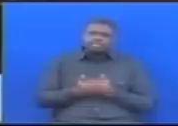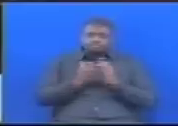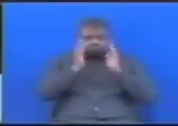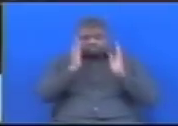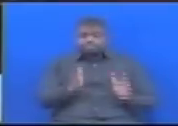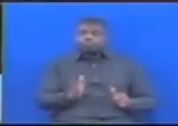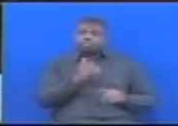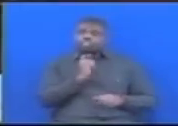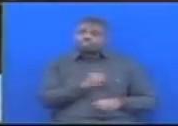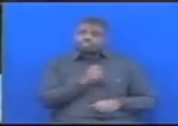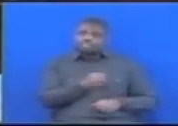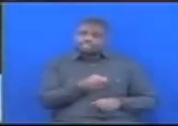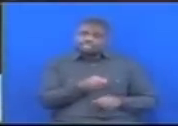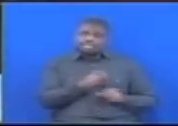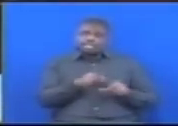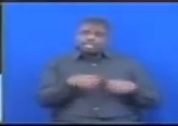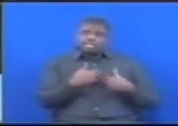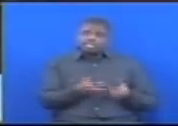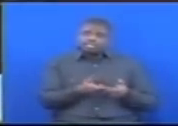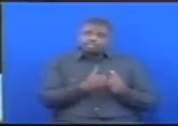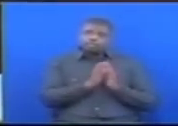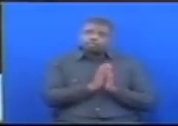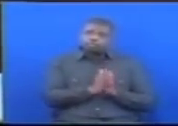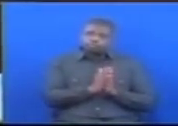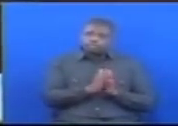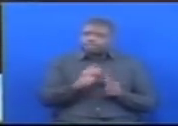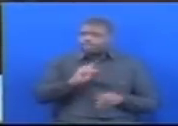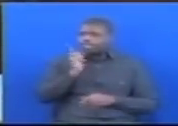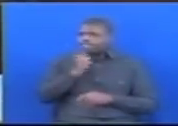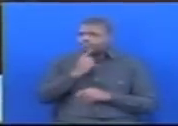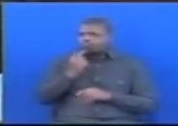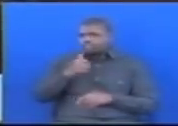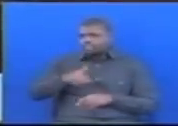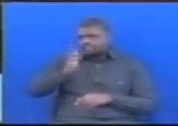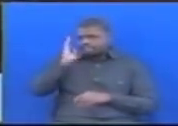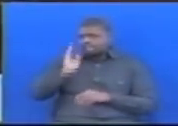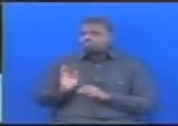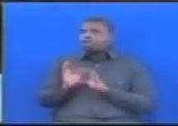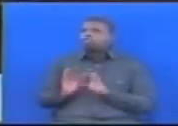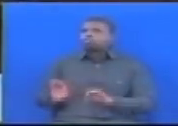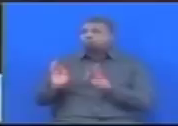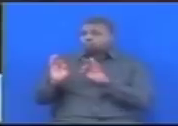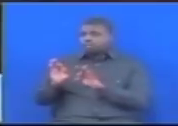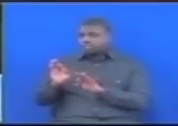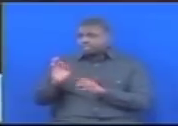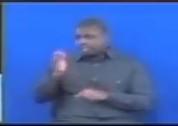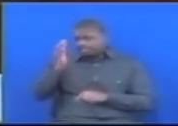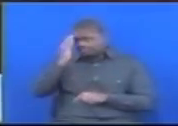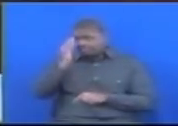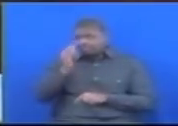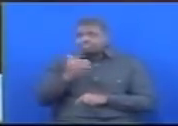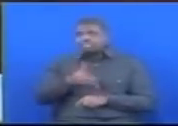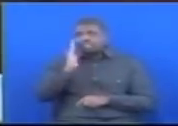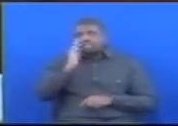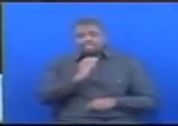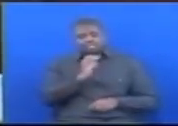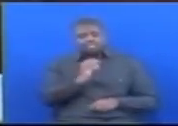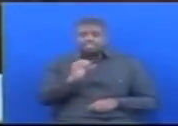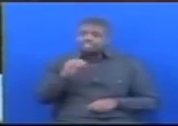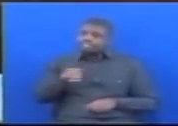Spika, lakini shukuru kwa majibu mazuri ya serikali, na najua serikali ya Chama cha Mapinduzi ni serikali